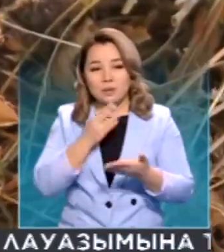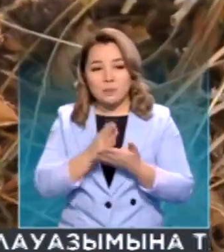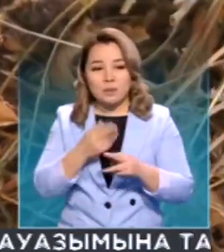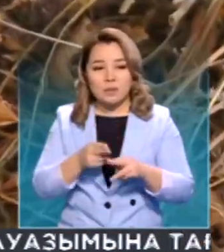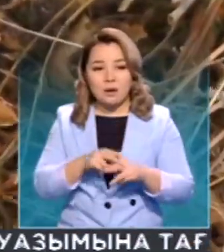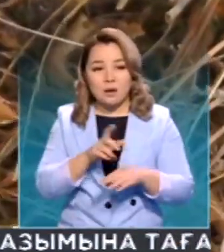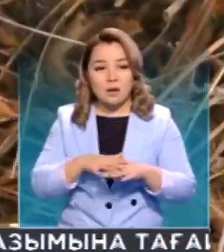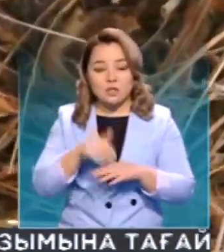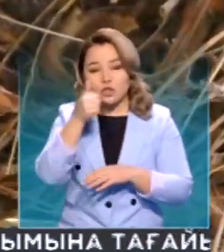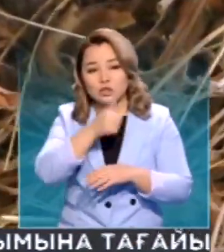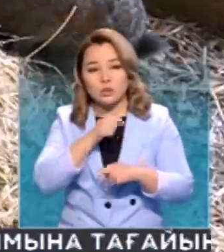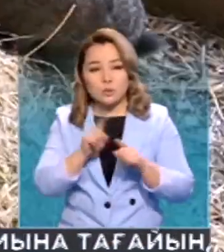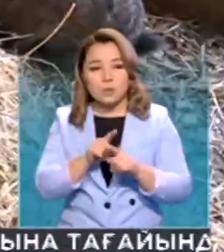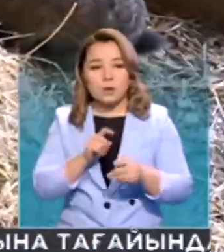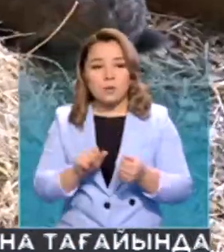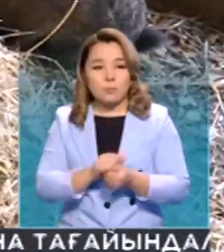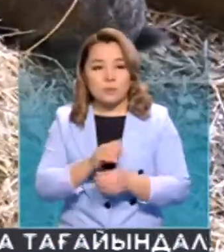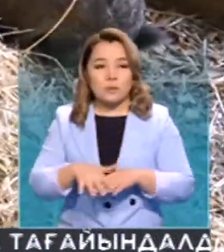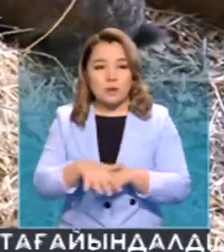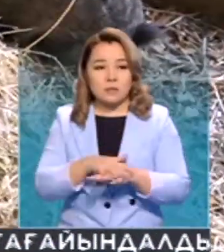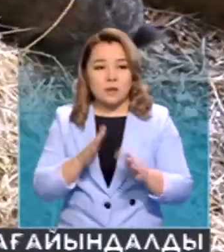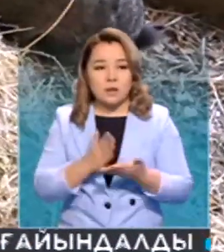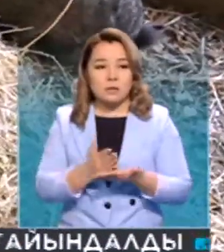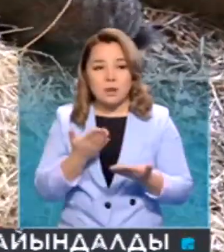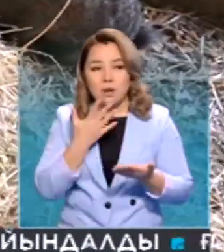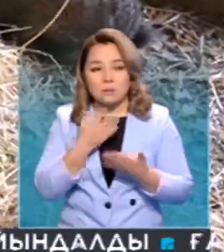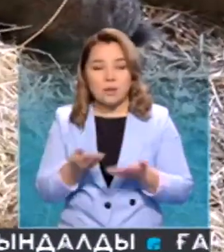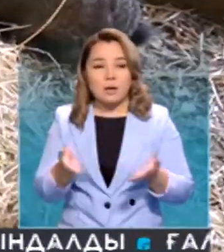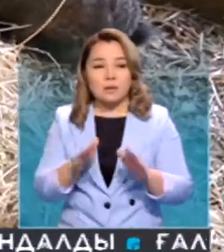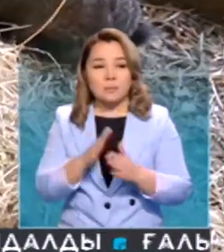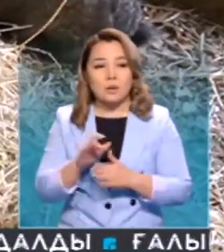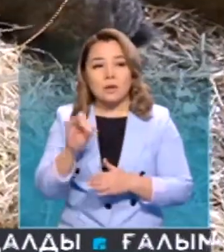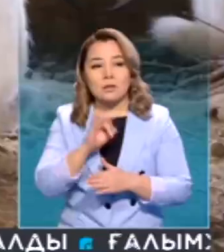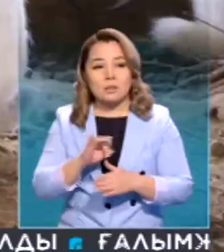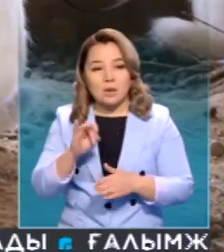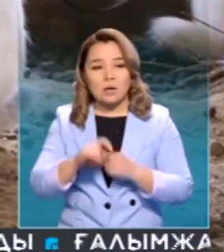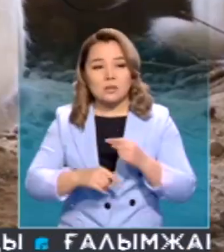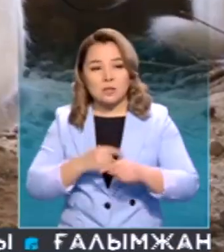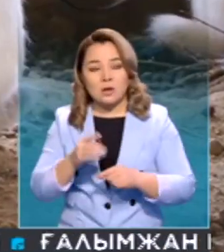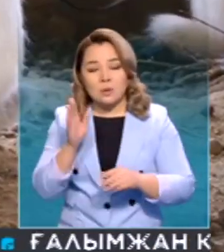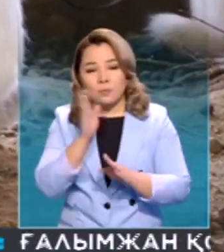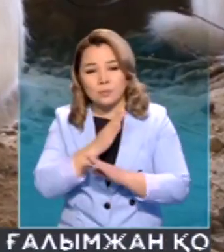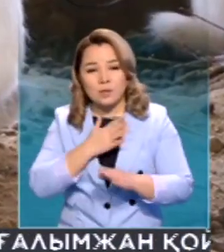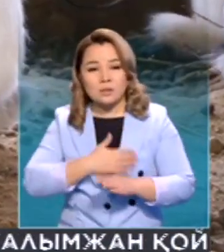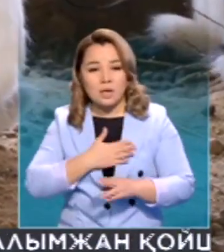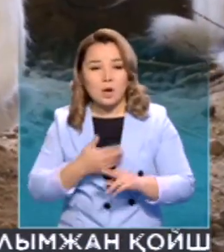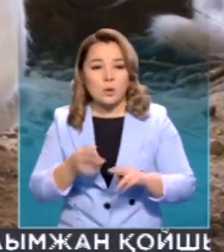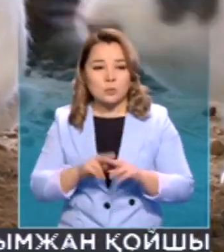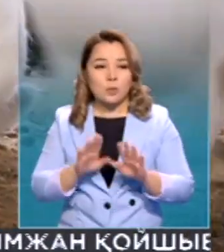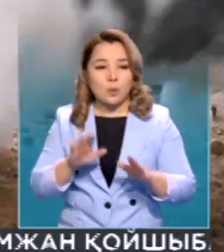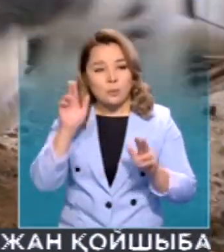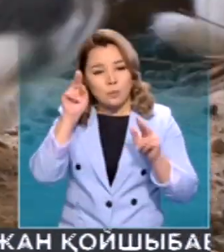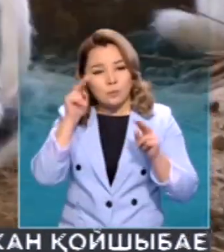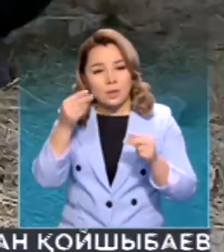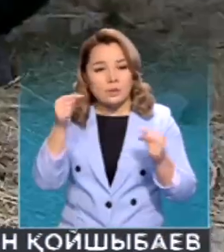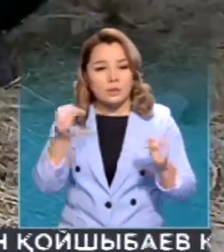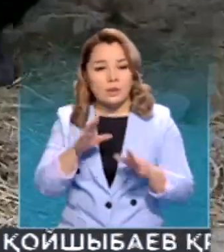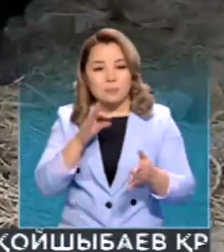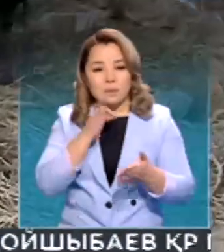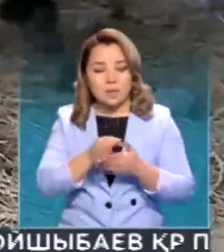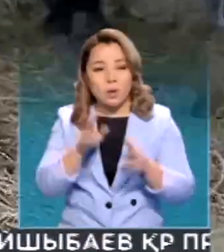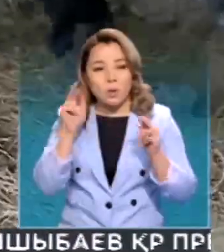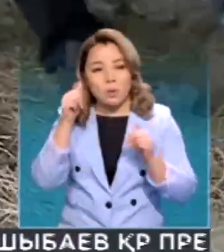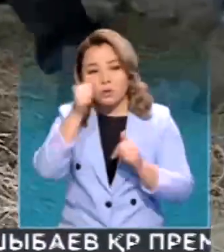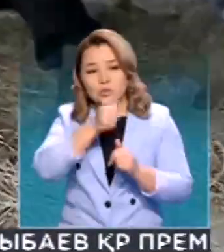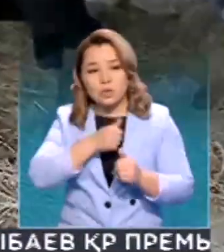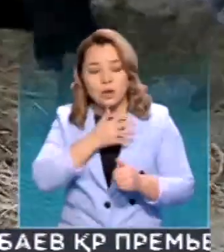қазақ халқының есінде қуаңшылық, ауыр жыл ретінде қалған. Бірақ тарихшылар ауа райының қолайсыз жағдайлары тек қоянға ғана тән емес.